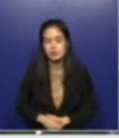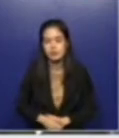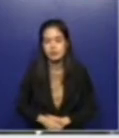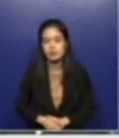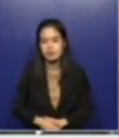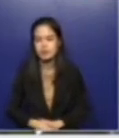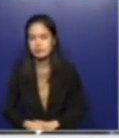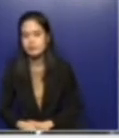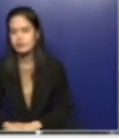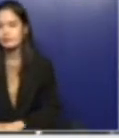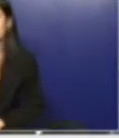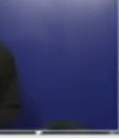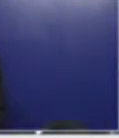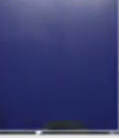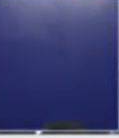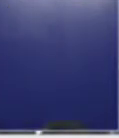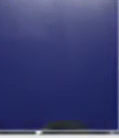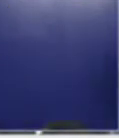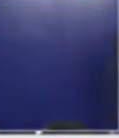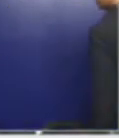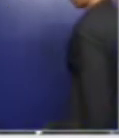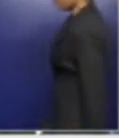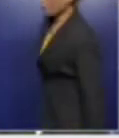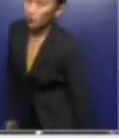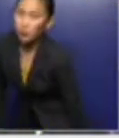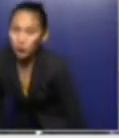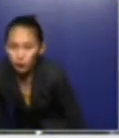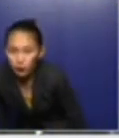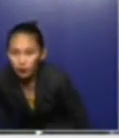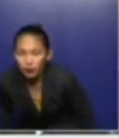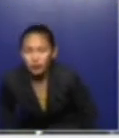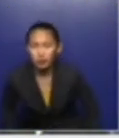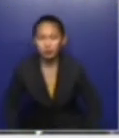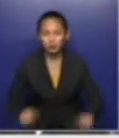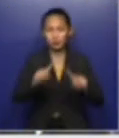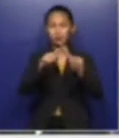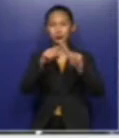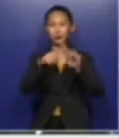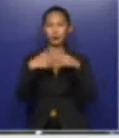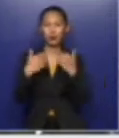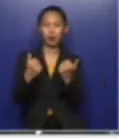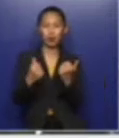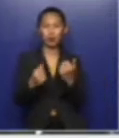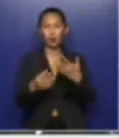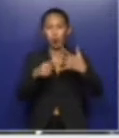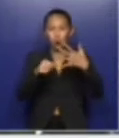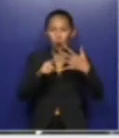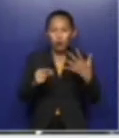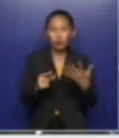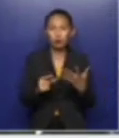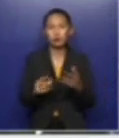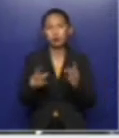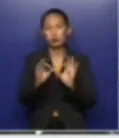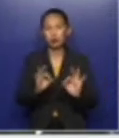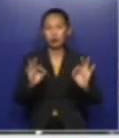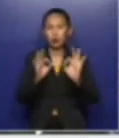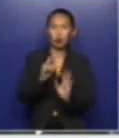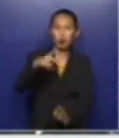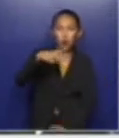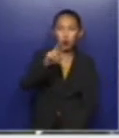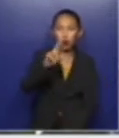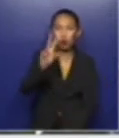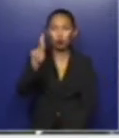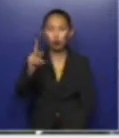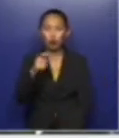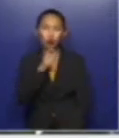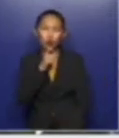สิ้นเดือนนี้ก่อนสิ้นเดือนน่าจะมีประกาศของสบคว่าจะคงอยู่ไม่คงอยู่วันศุกร์นี้จะมีการประชุม